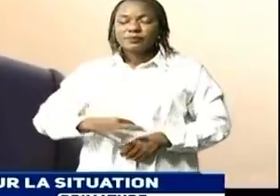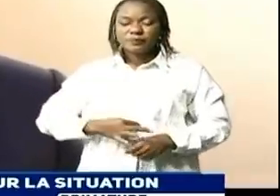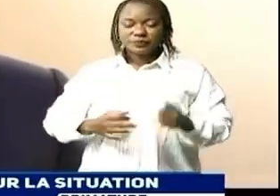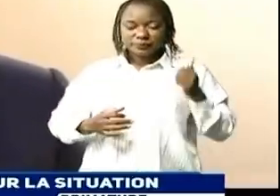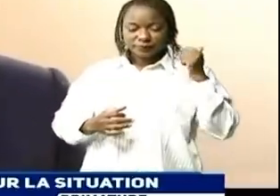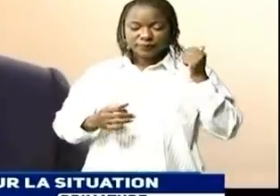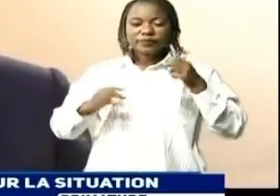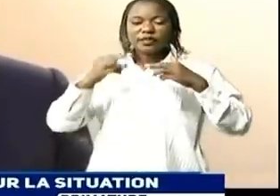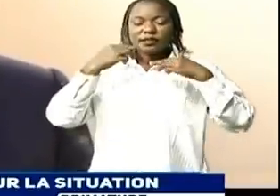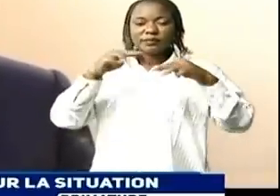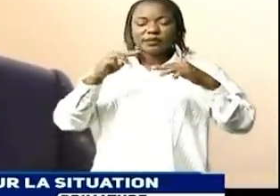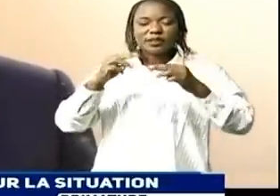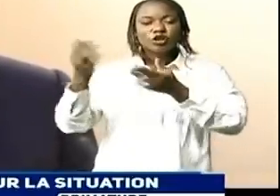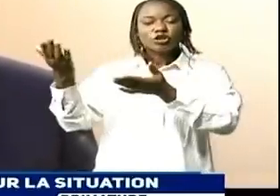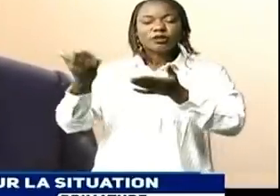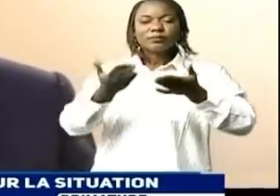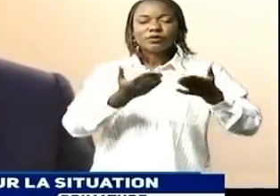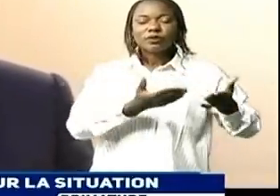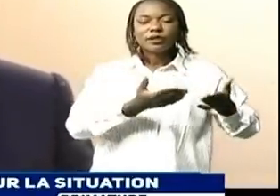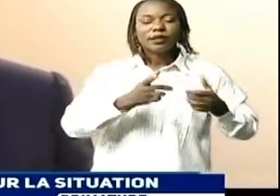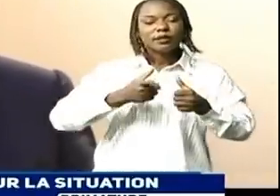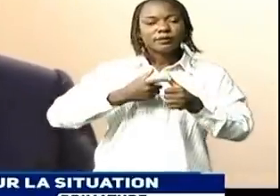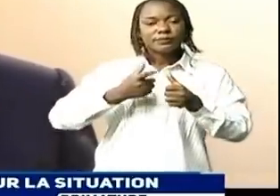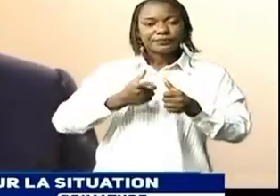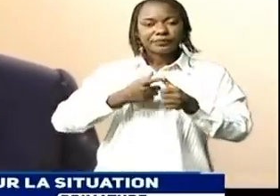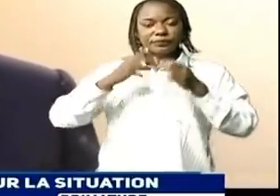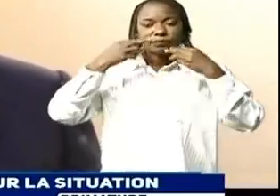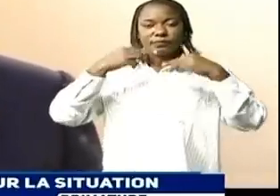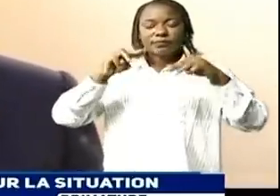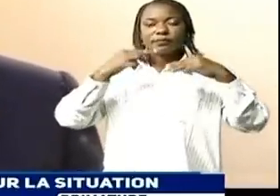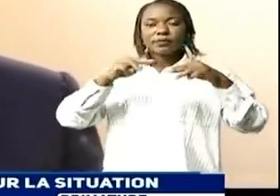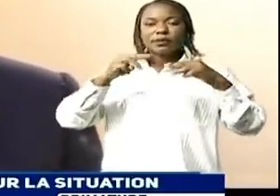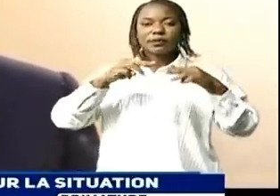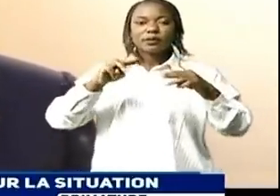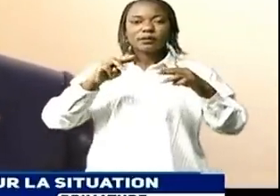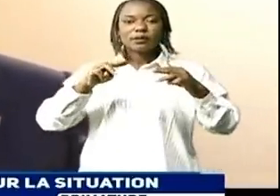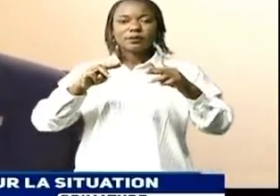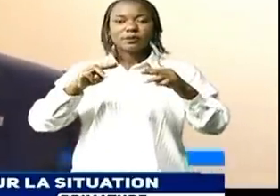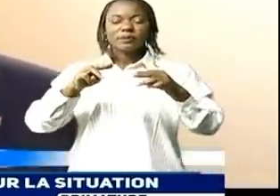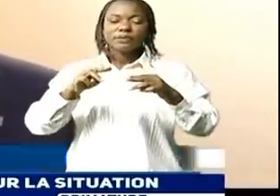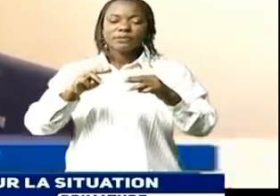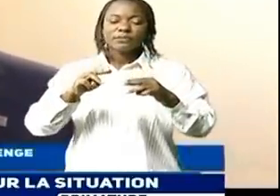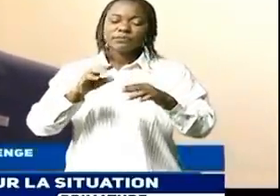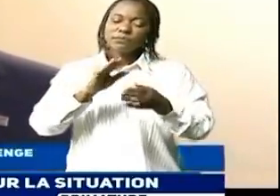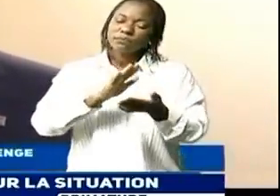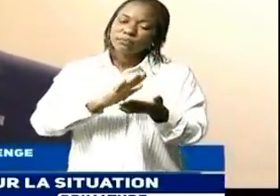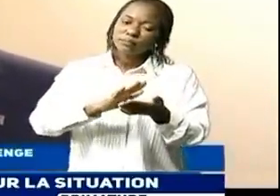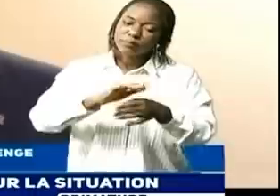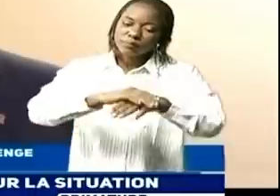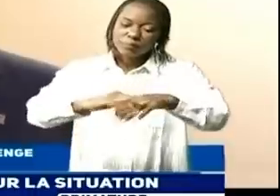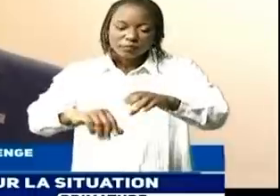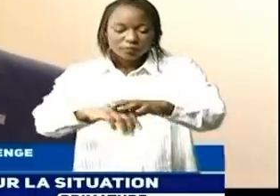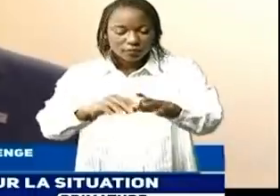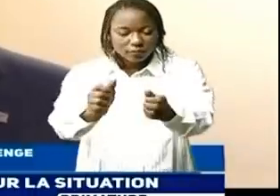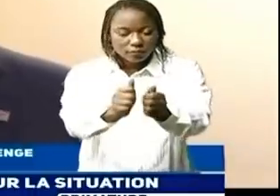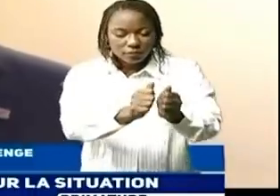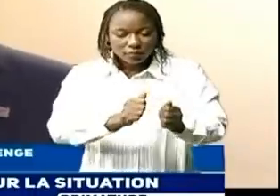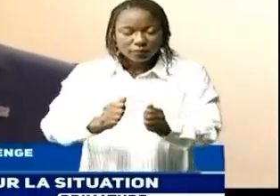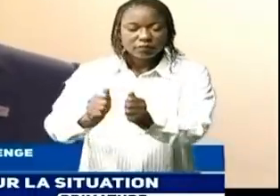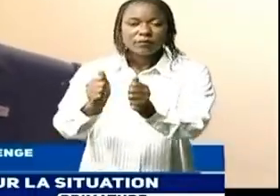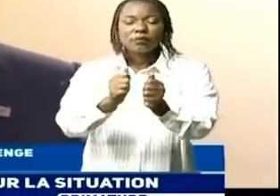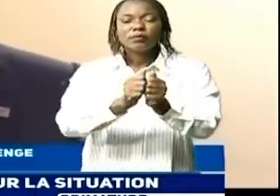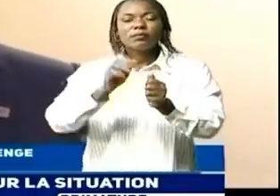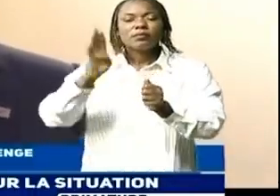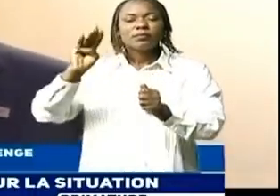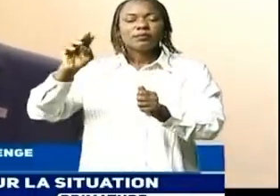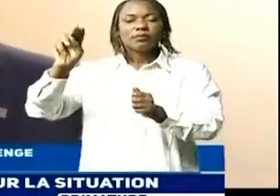que j'ai apporté, c'est d'abord un message de compassion. Parce que comme vous le savez, nous avons connu